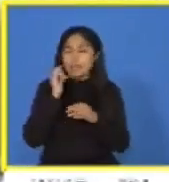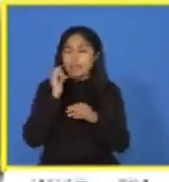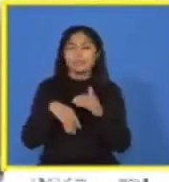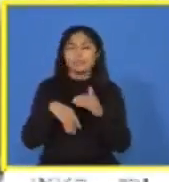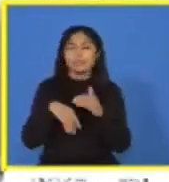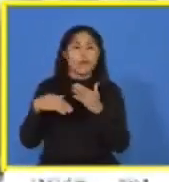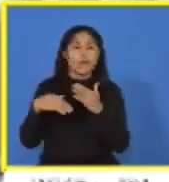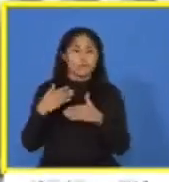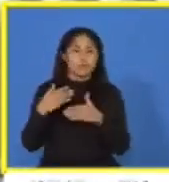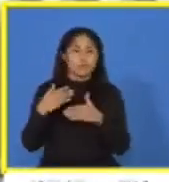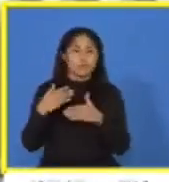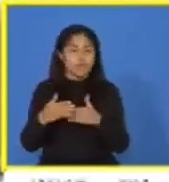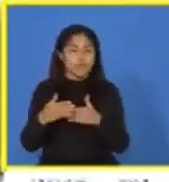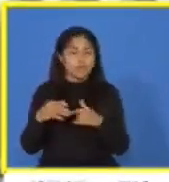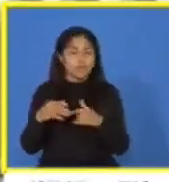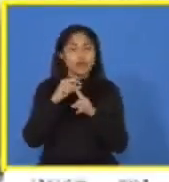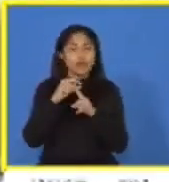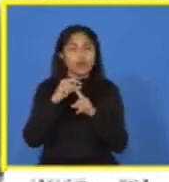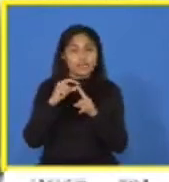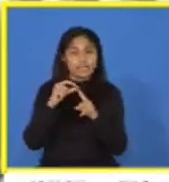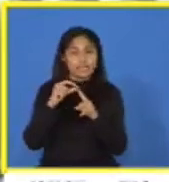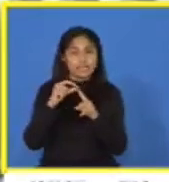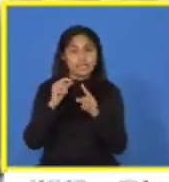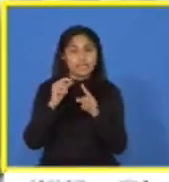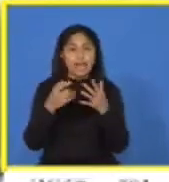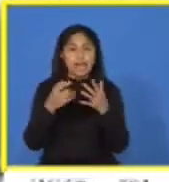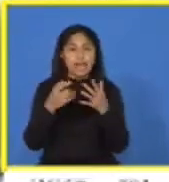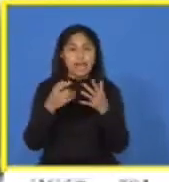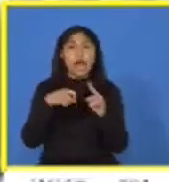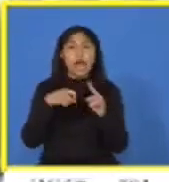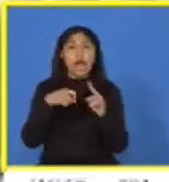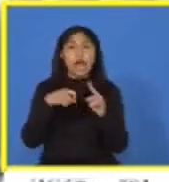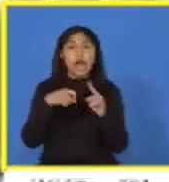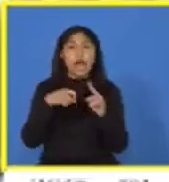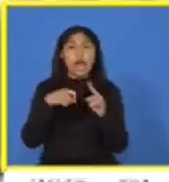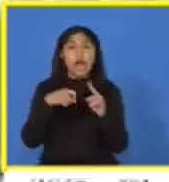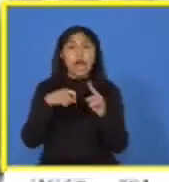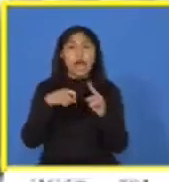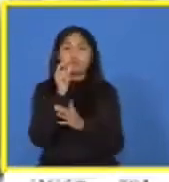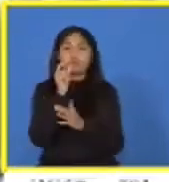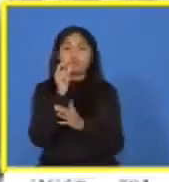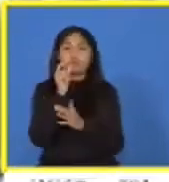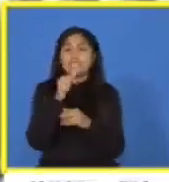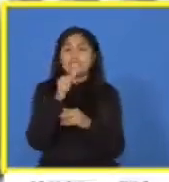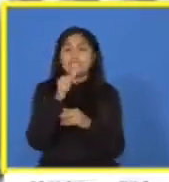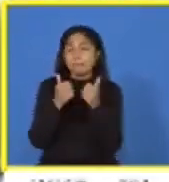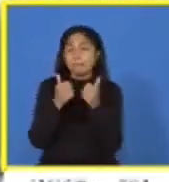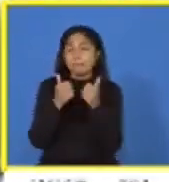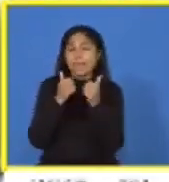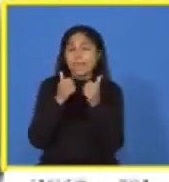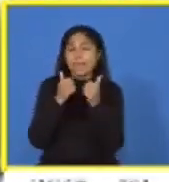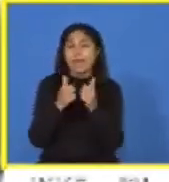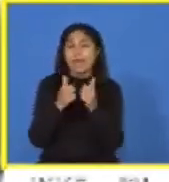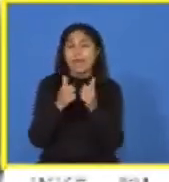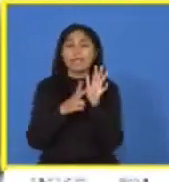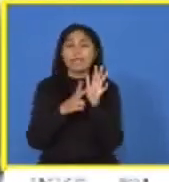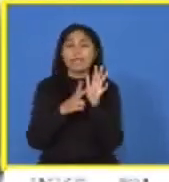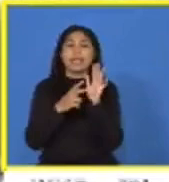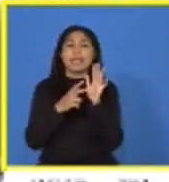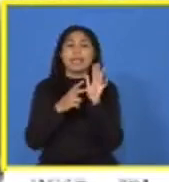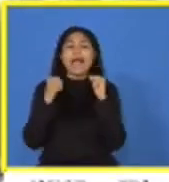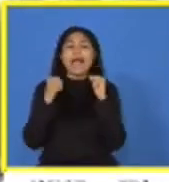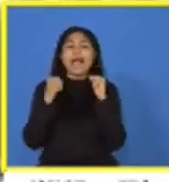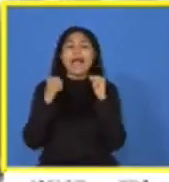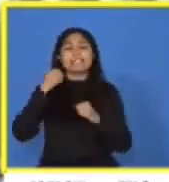di provinsi maupun kabupaten. Kemudian juga untuk kesiapan nakesnya untuk